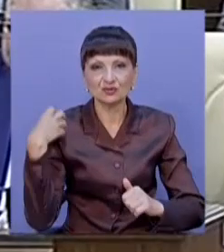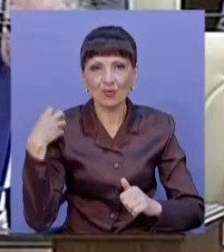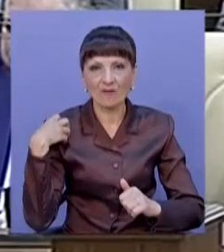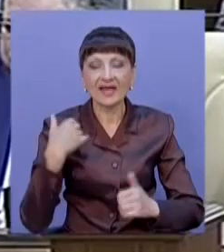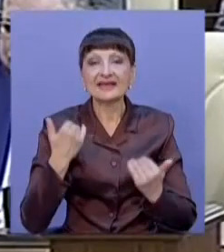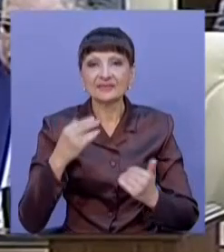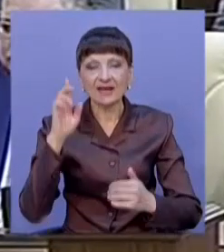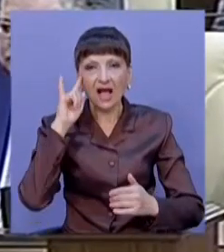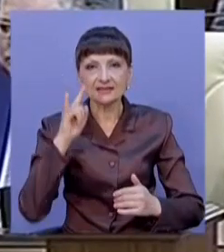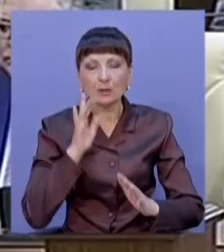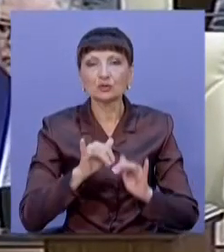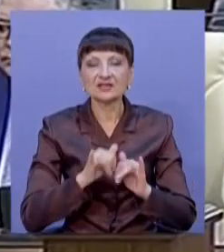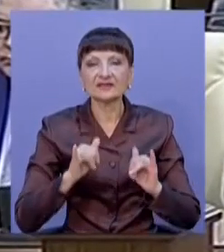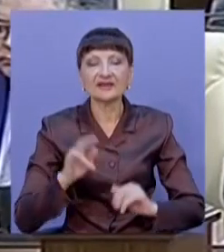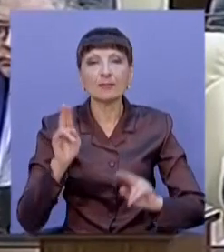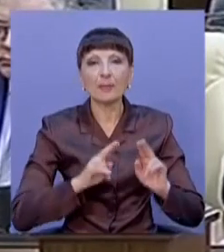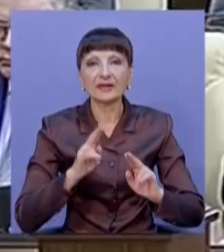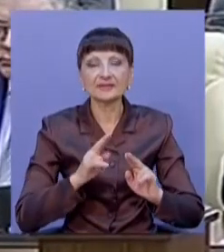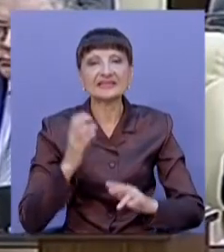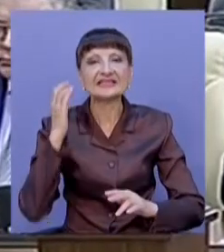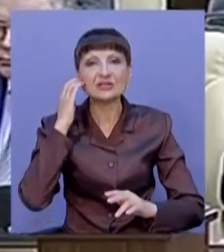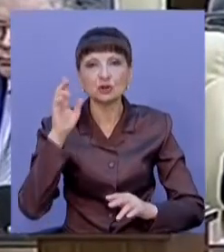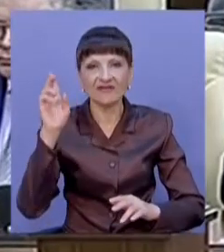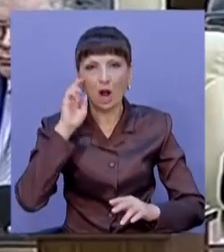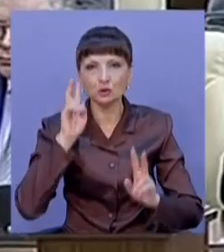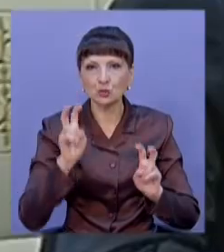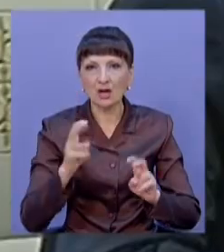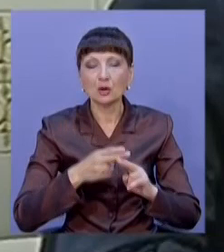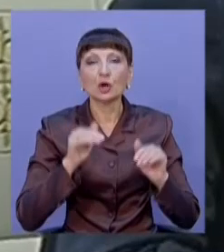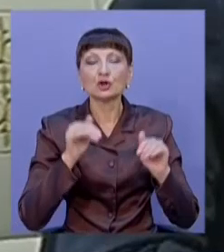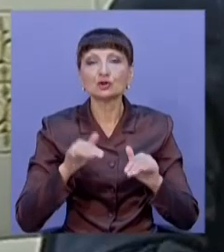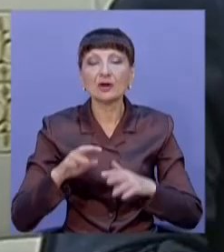Теперь страна будет развиваться по принципу слышащего государства, которое